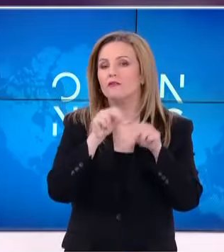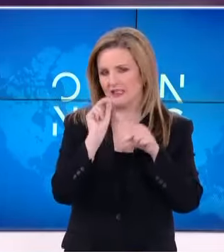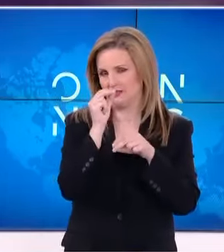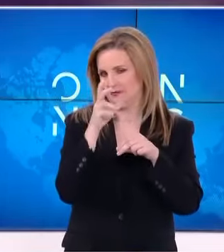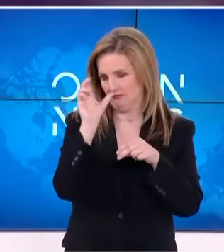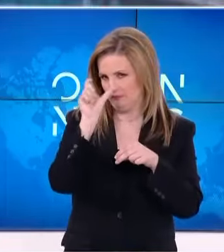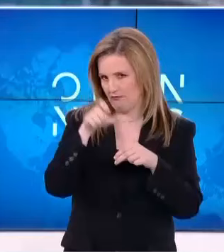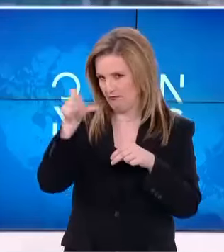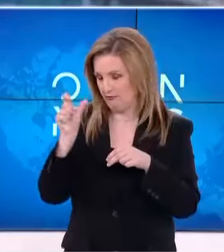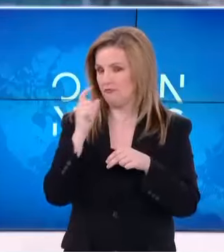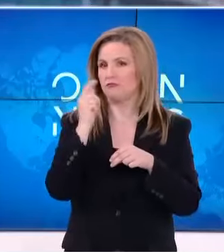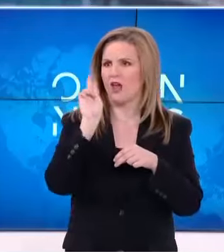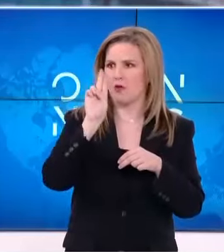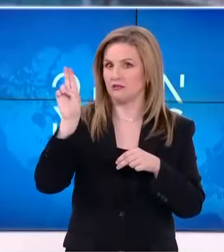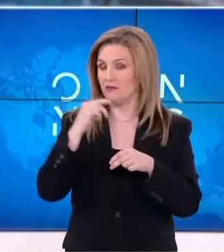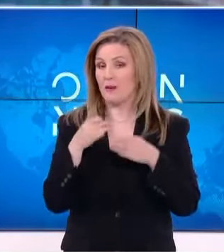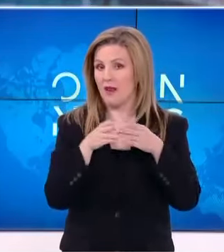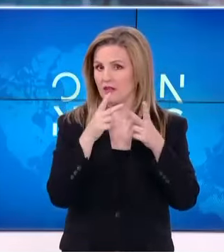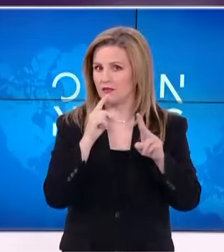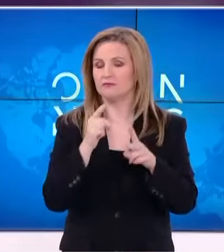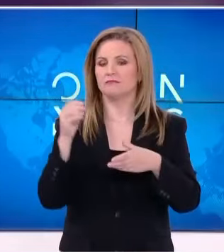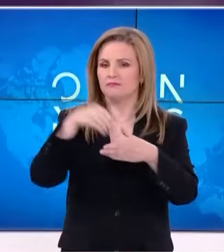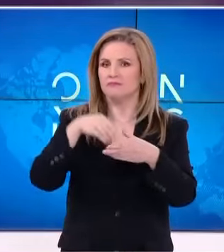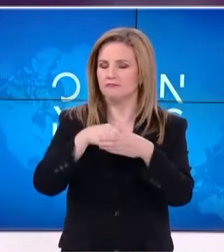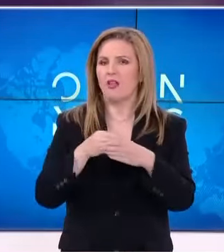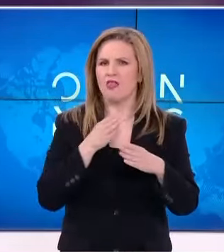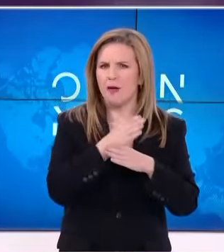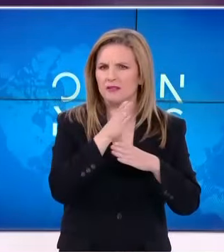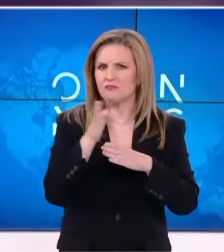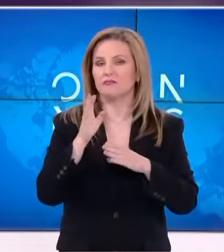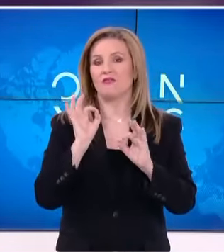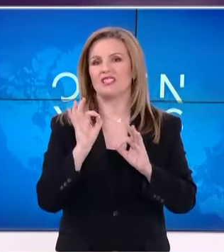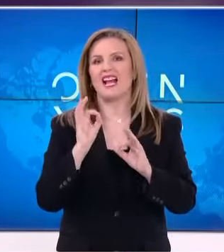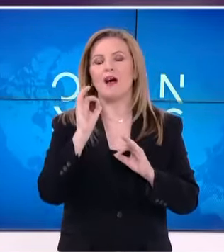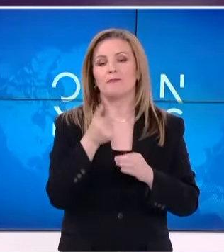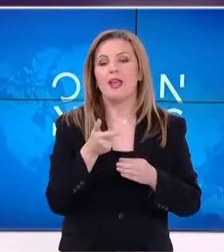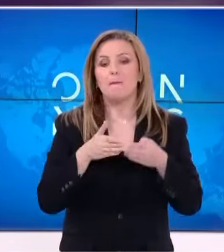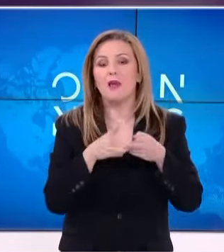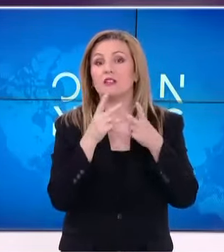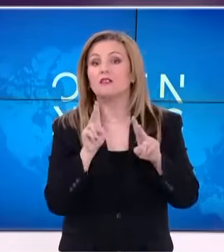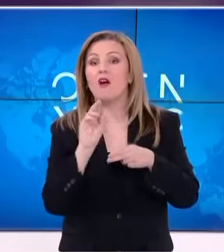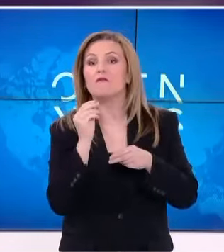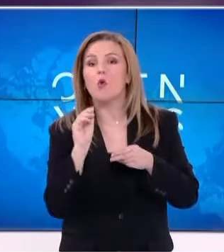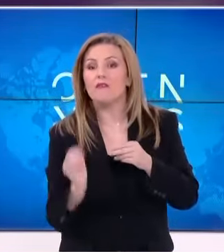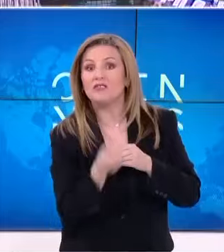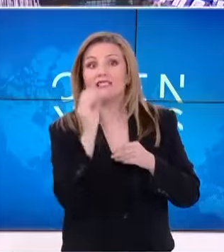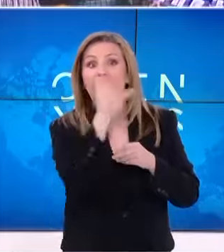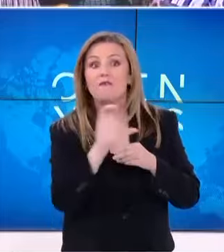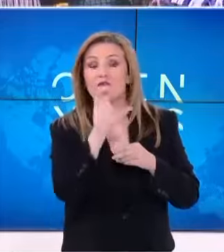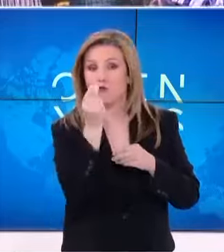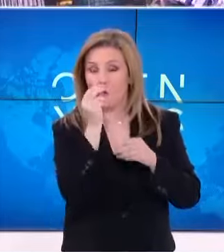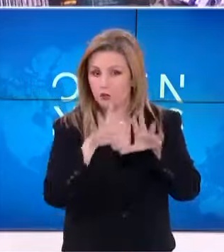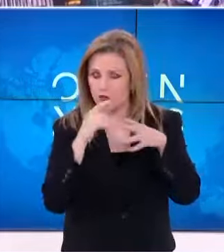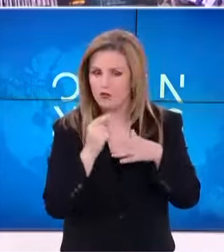παρουσία και δυναμικό έργο στην εβολ θα είναι παρόντες και παρούσες ενώ εάν εκλέξει εάν δώσει δύναμη στη νέα